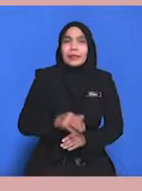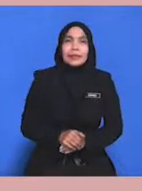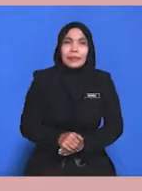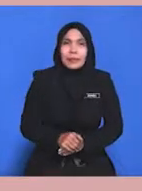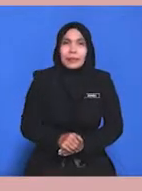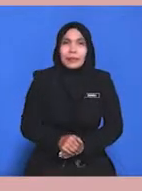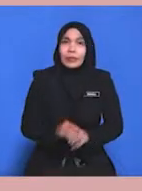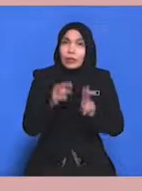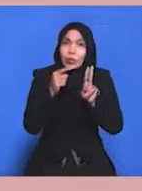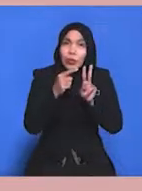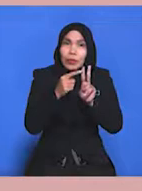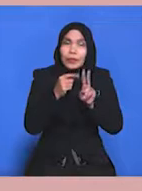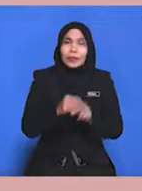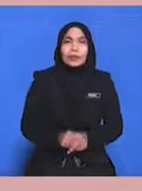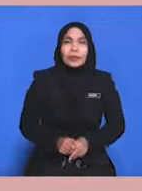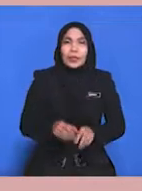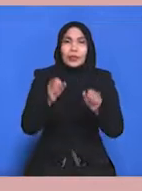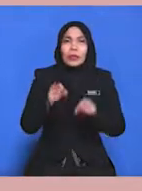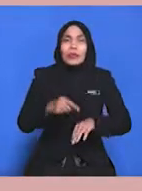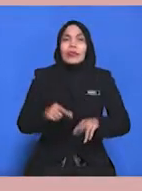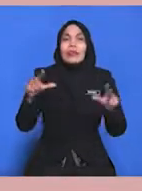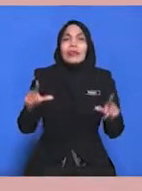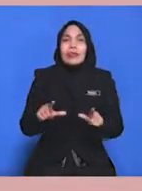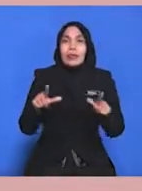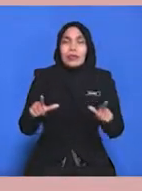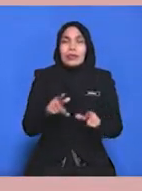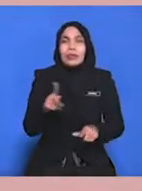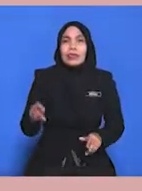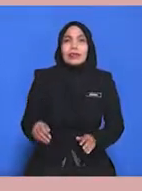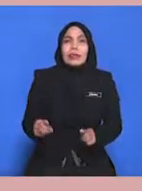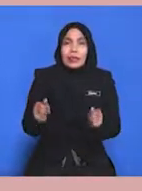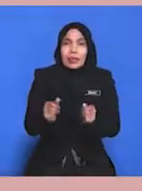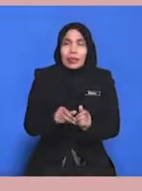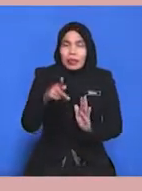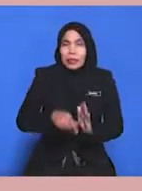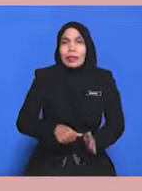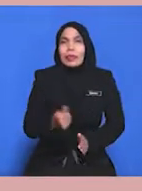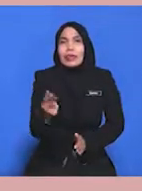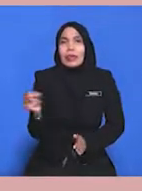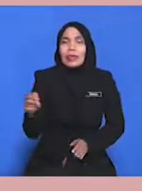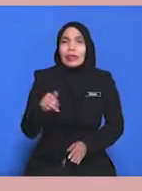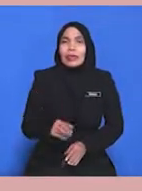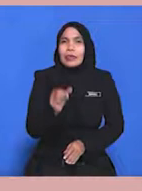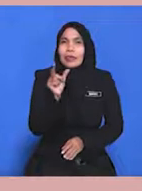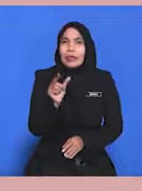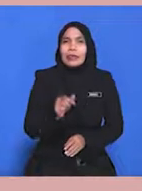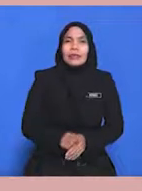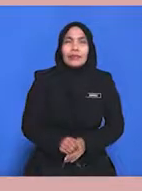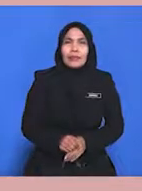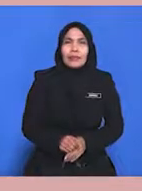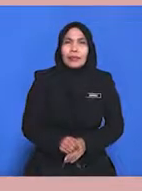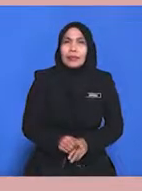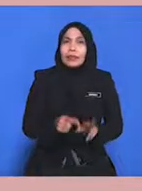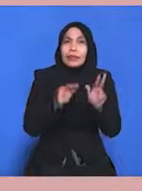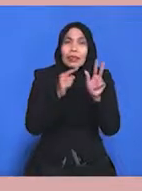Yang kedua, boleh dilaksanakan dengan peralatan yang terhad. Dan yang ketiga, sistem kalah mati